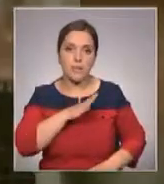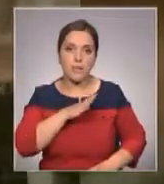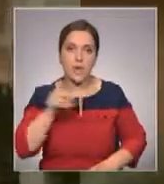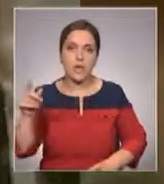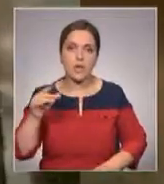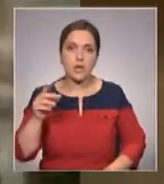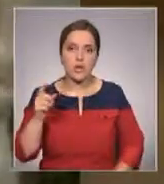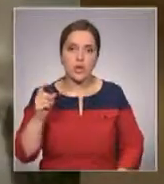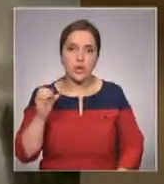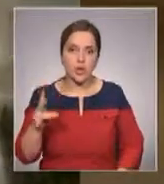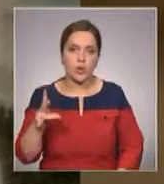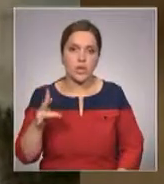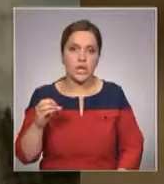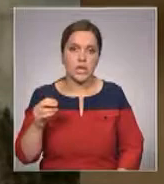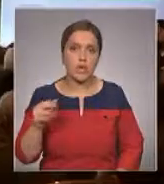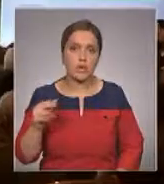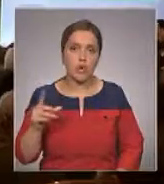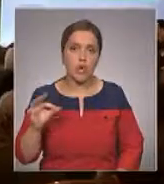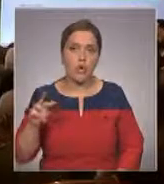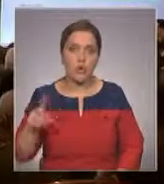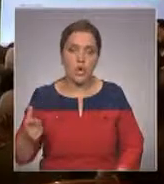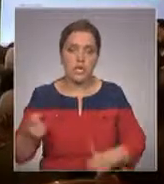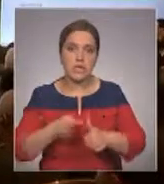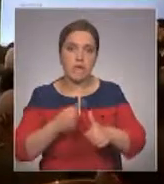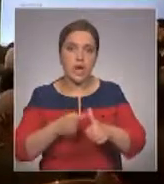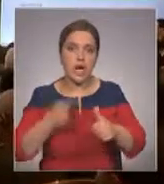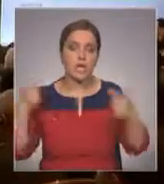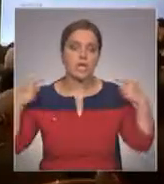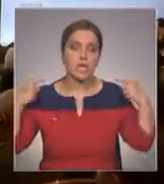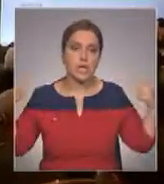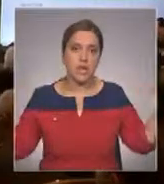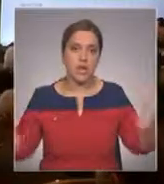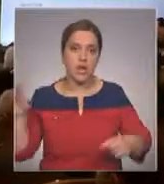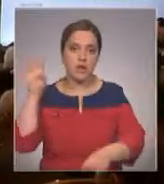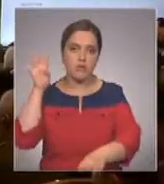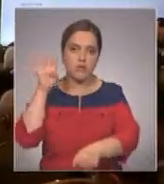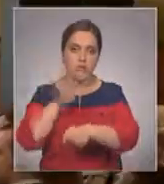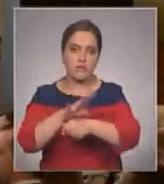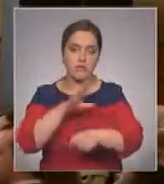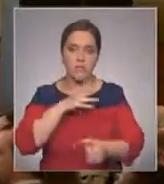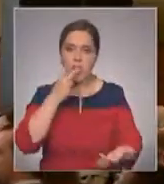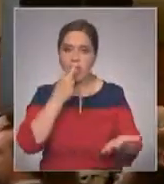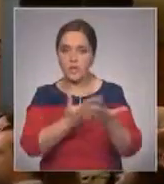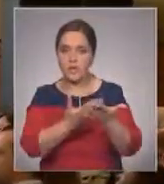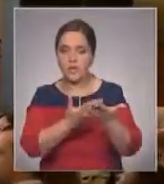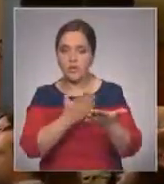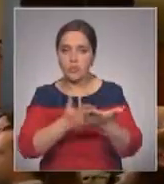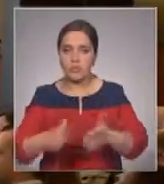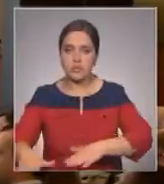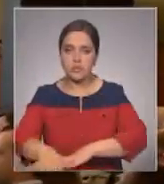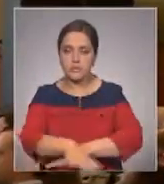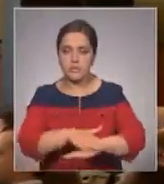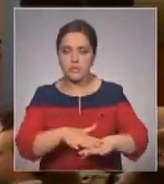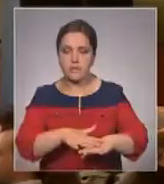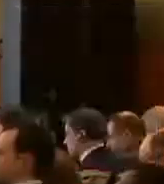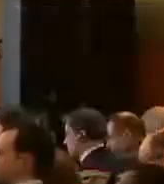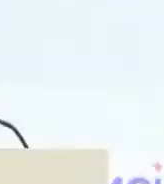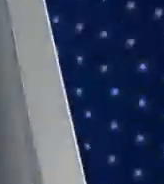Хён Йен Чхоля, так звали генерала, расстреляли из зенитного пулемета на виду у сотен зрителей.